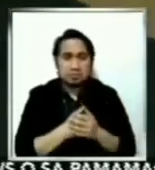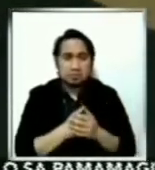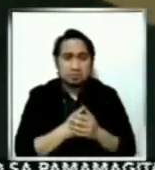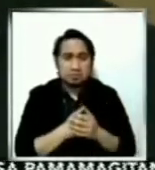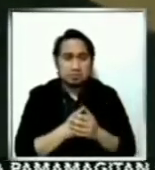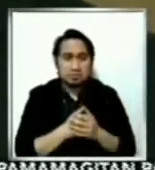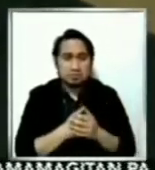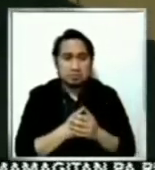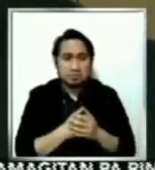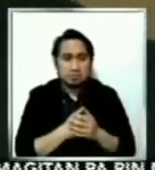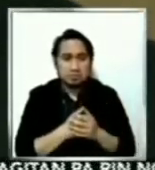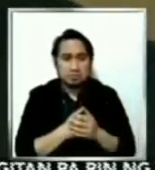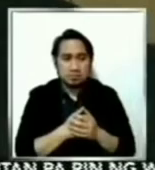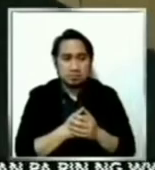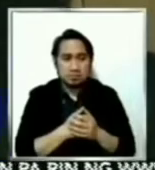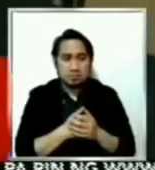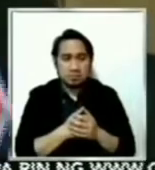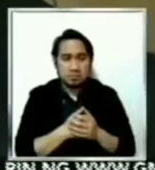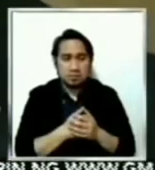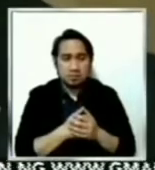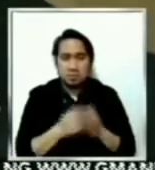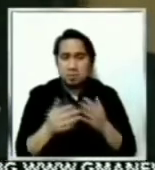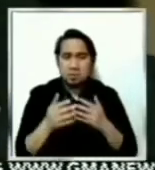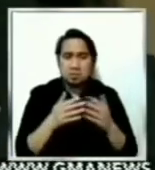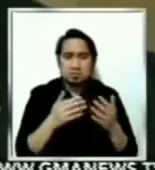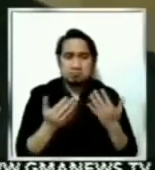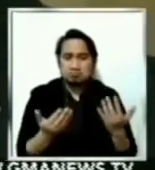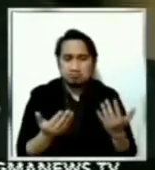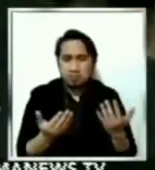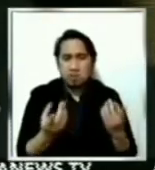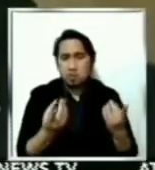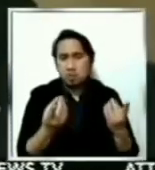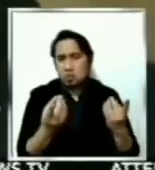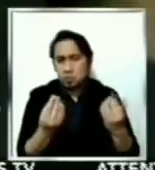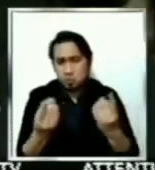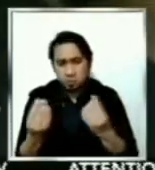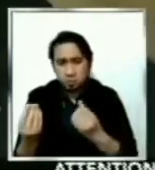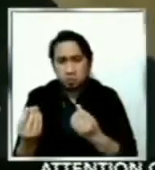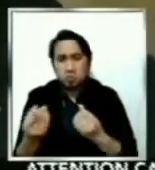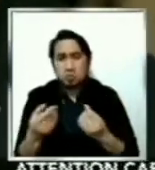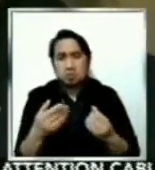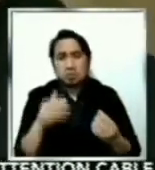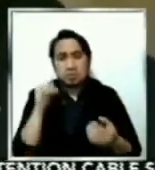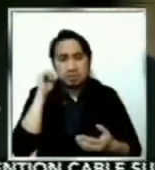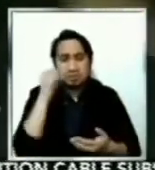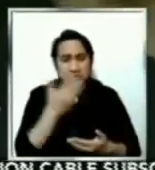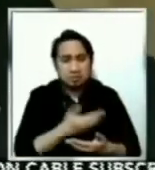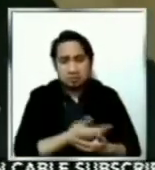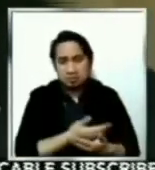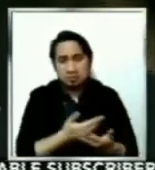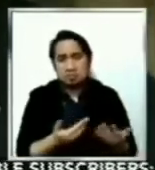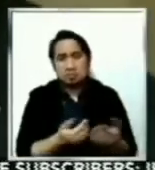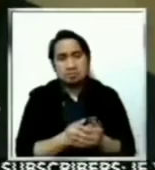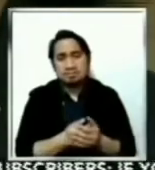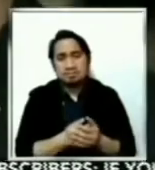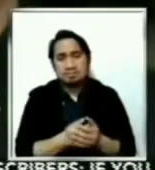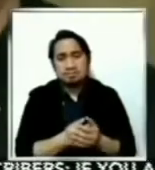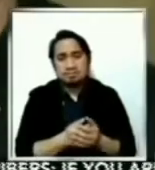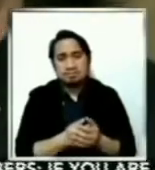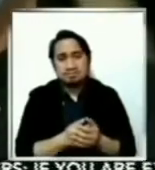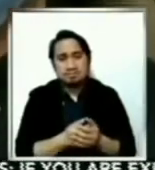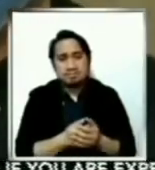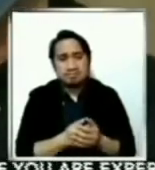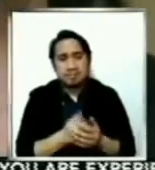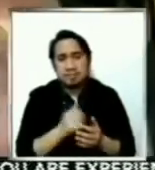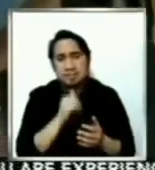Kung ano makapabuyang ginawa niya sa anak ko, hindi deserve ni Christine yun. Hindi deserve